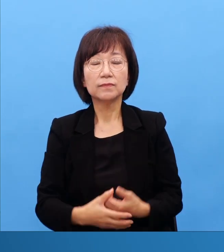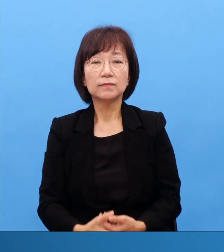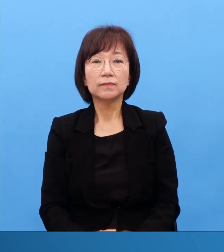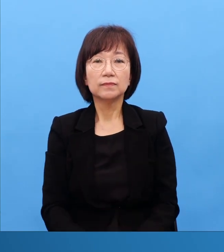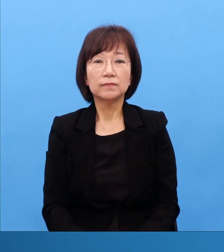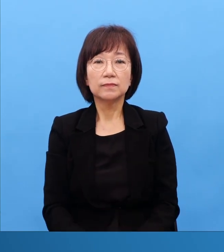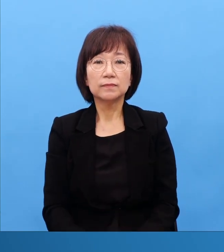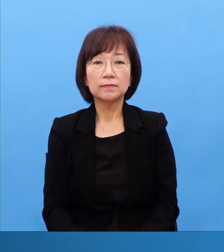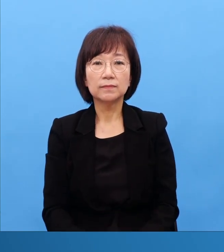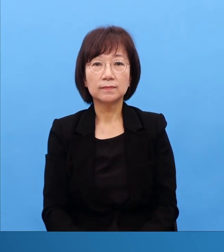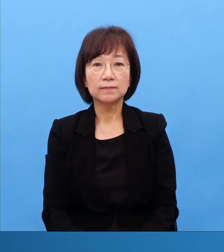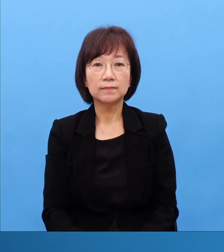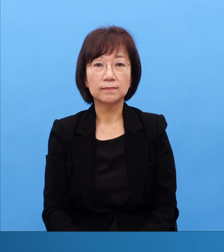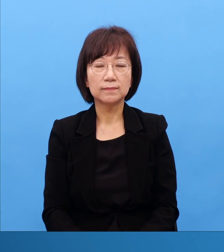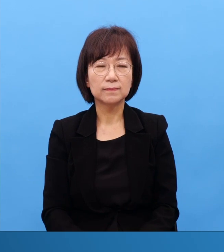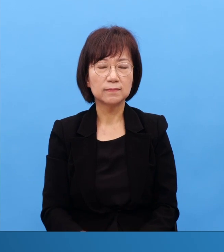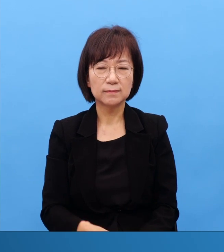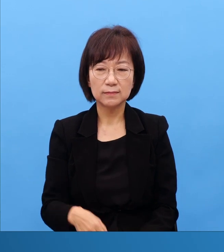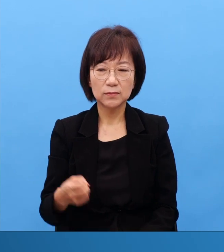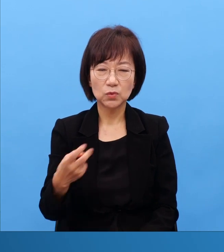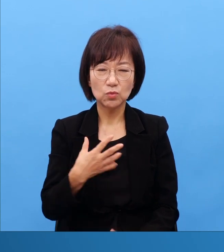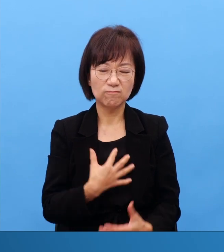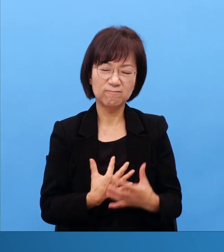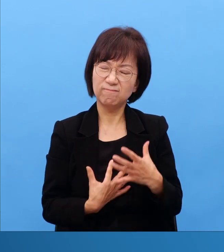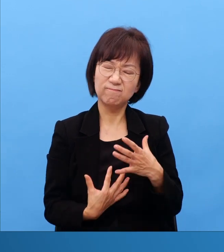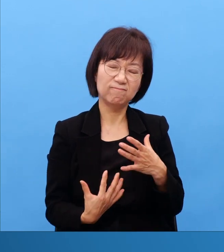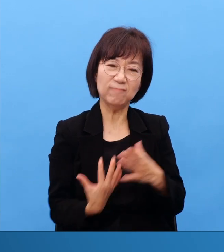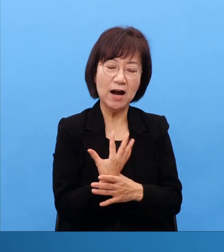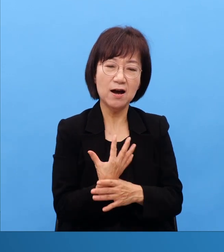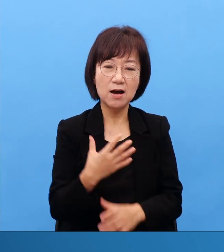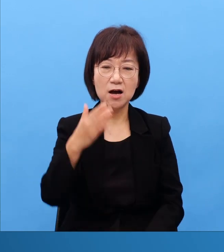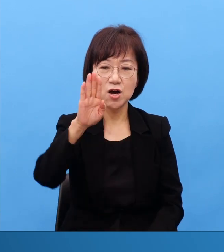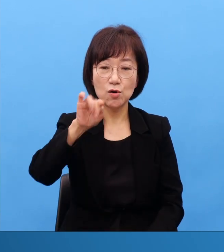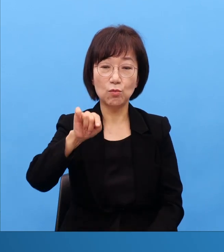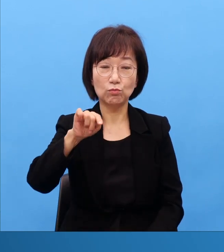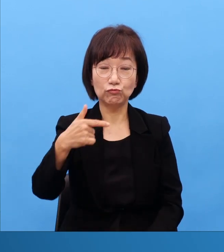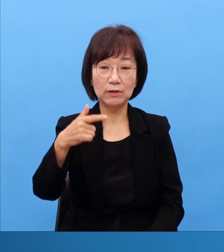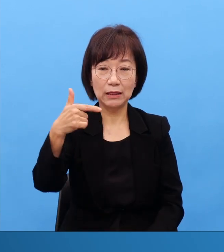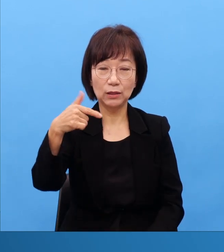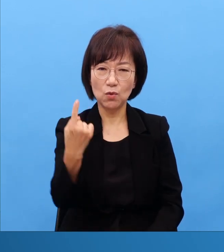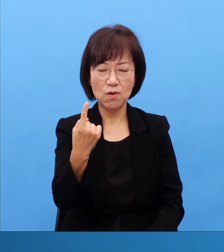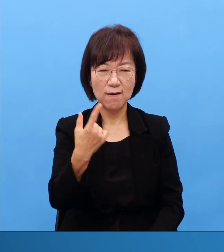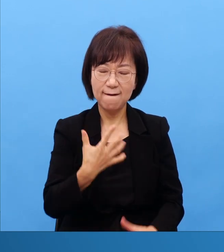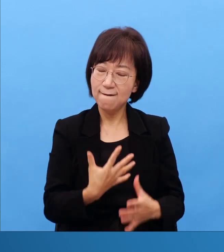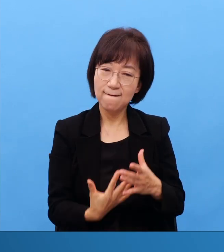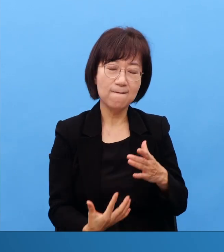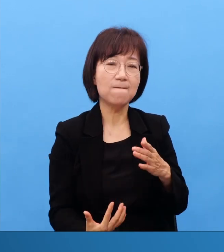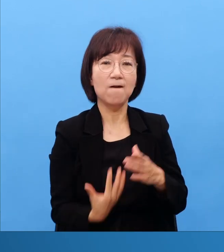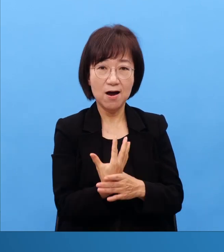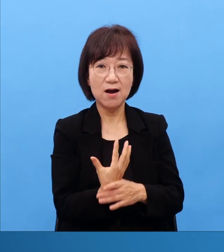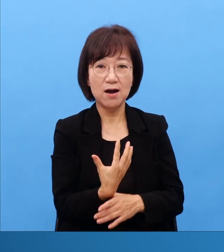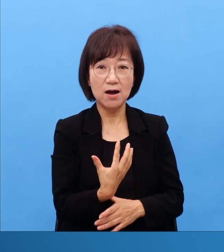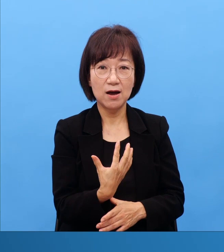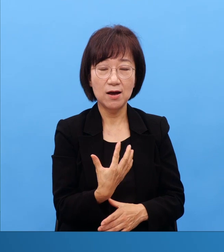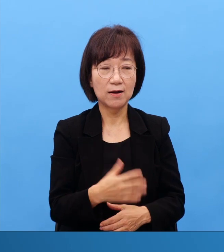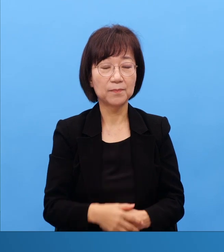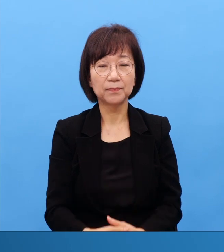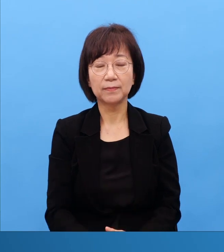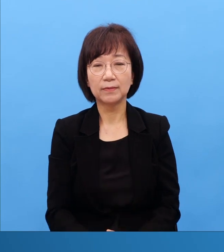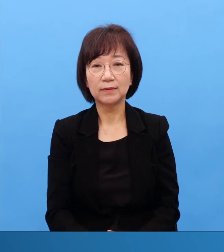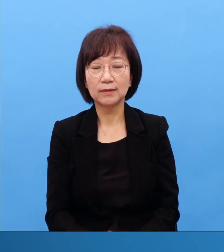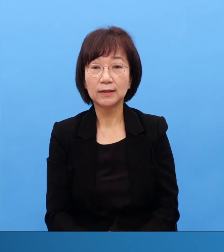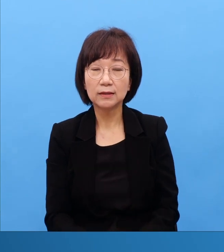막 분노를 일으키는 And you get so infuriated and enraged more than you can even imagine. 여러분 영적인 게